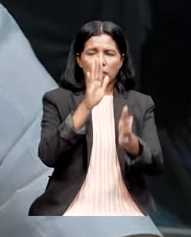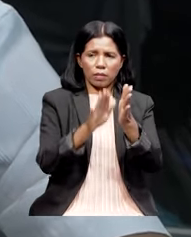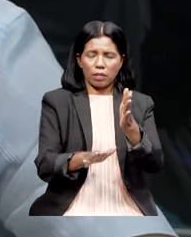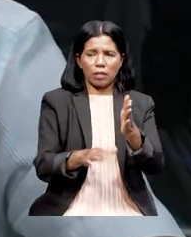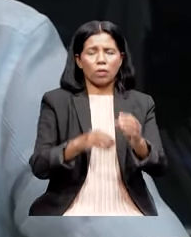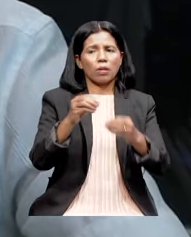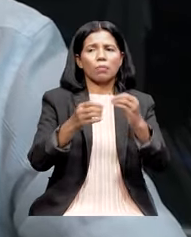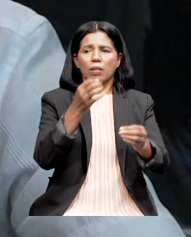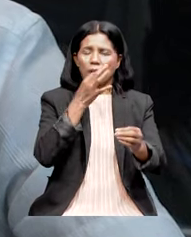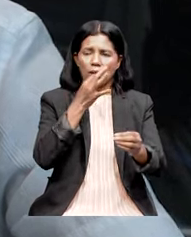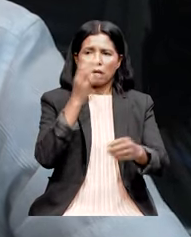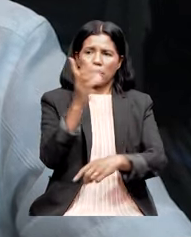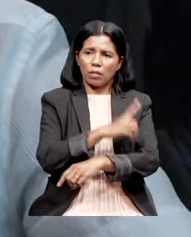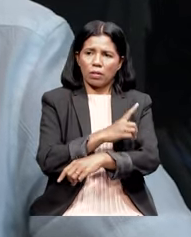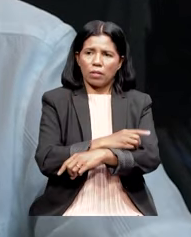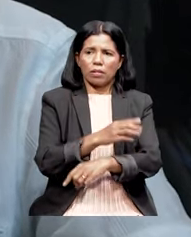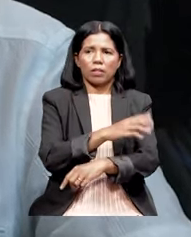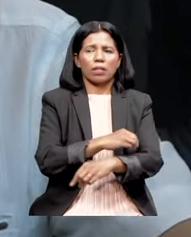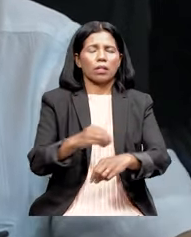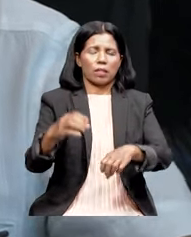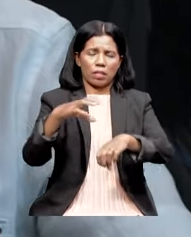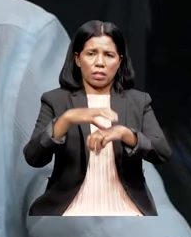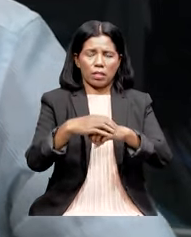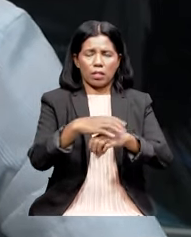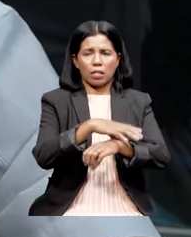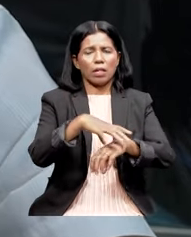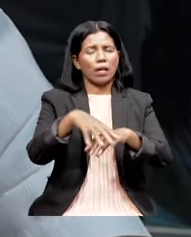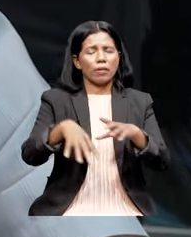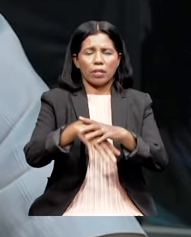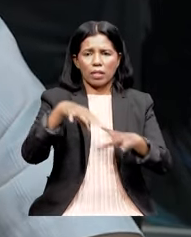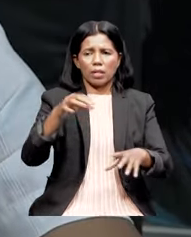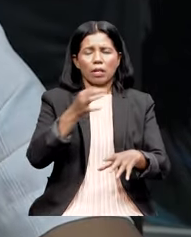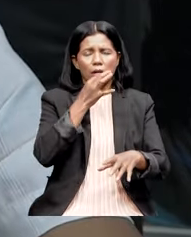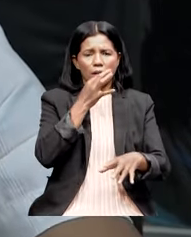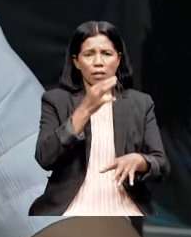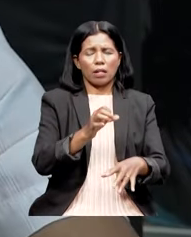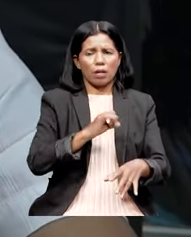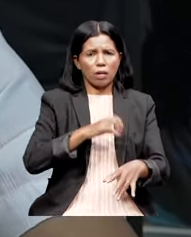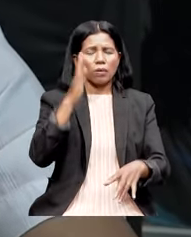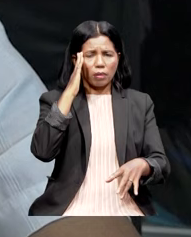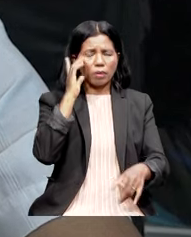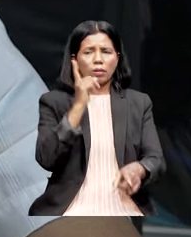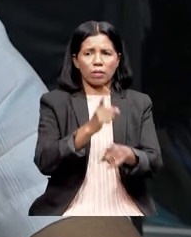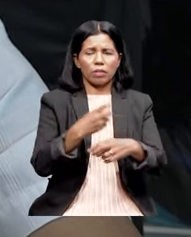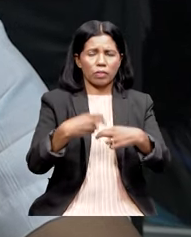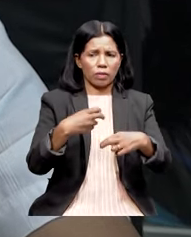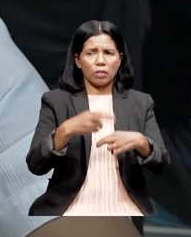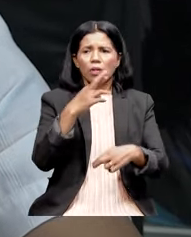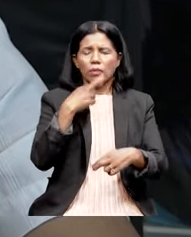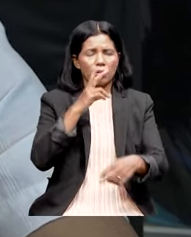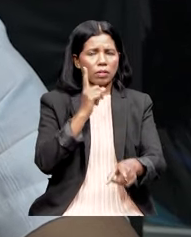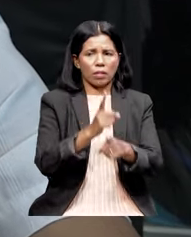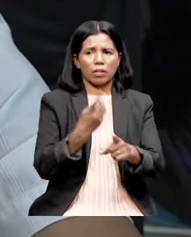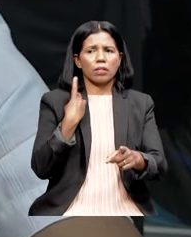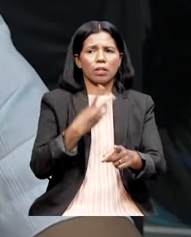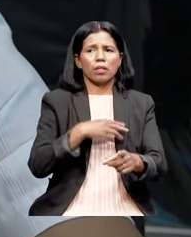kuliah haham para lor-lor untala si da ifarina ida nasai de perhane hawanui ita susah itu fokus, claro. Ita ne